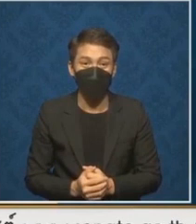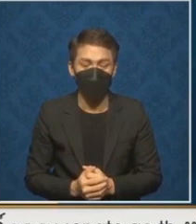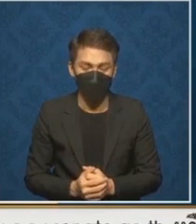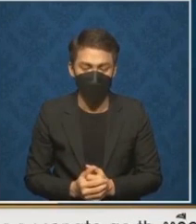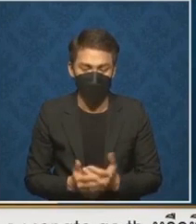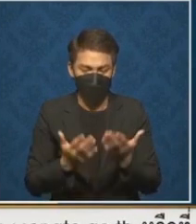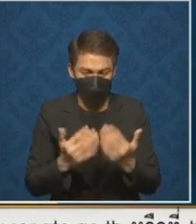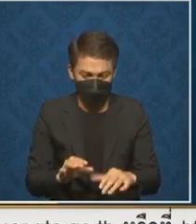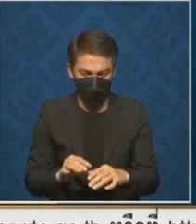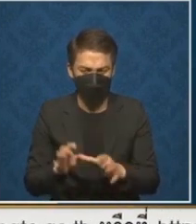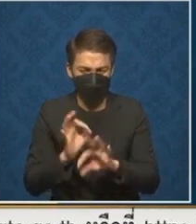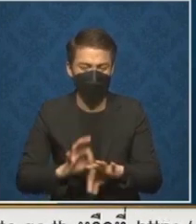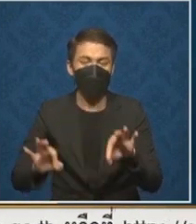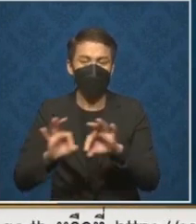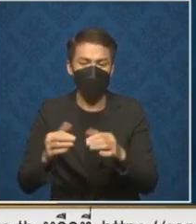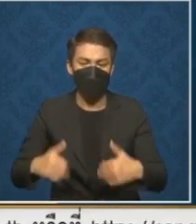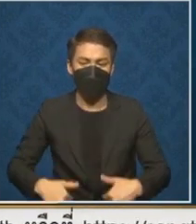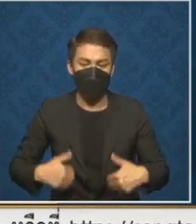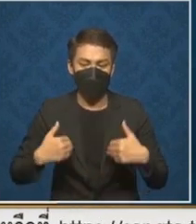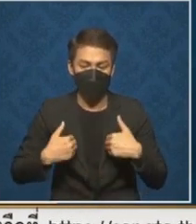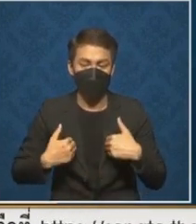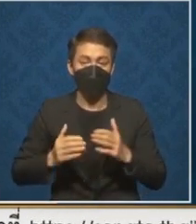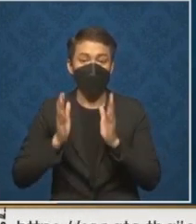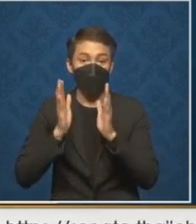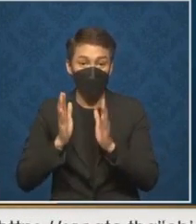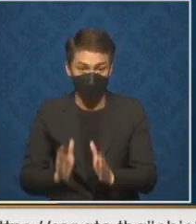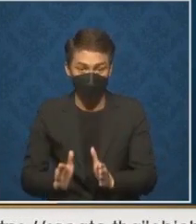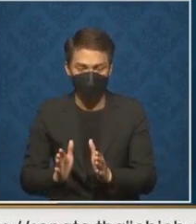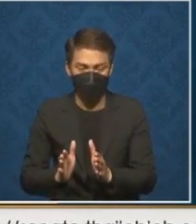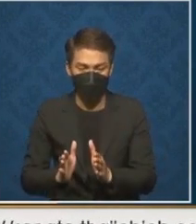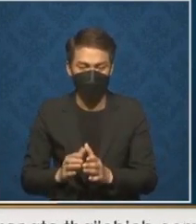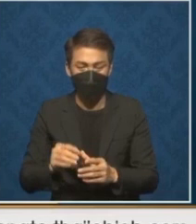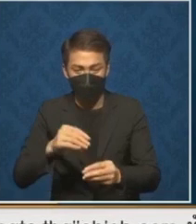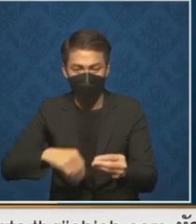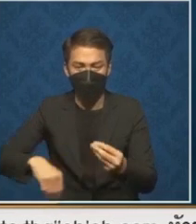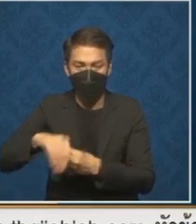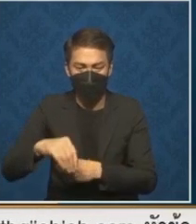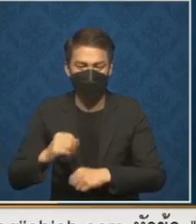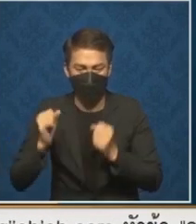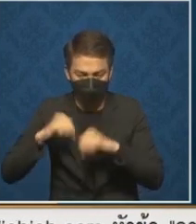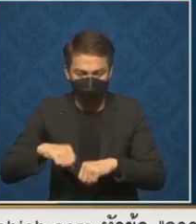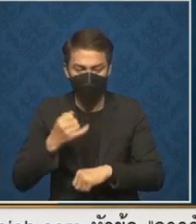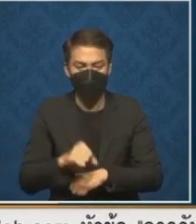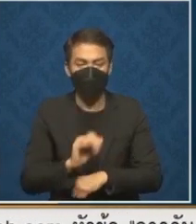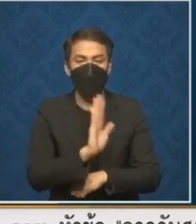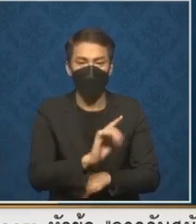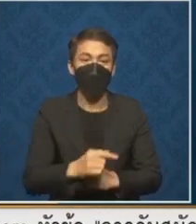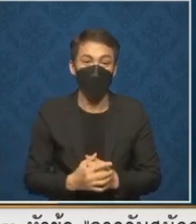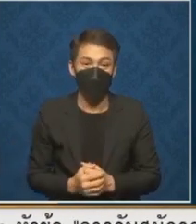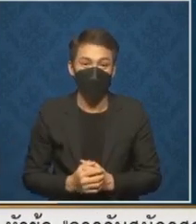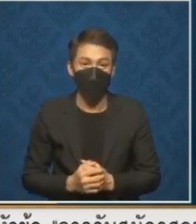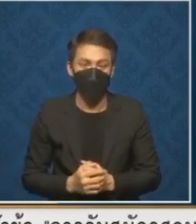ท่านก็เอาชีวิตของคนไปแรกกับการตดสนใจของทานผิดทำไมท่านไม่สู้ใหสุด